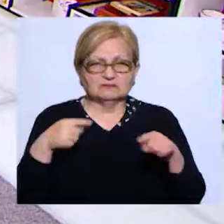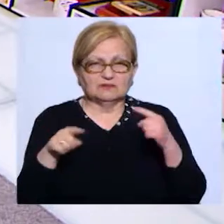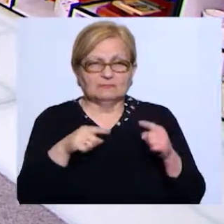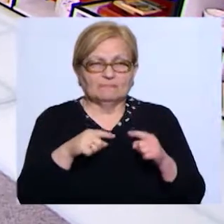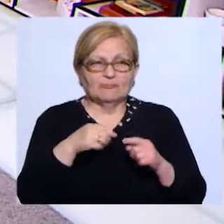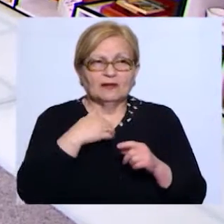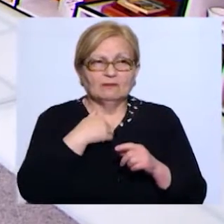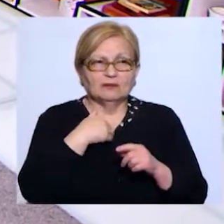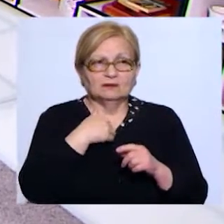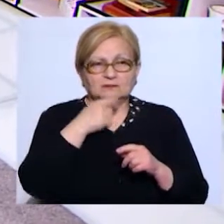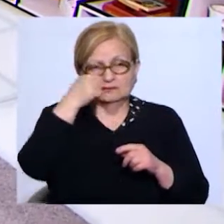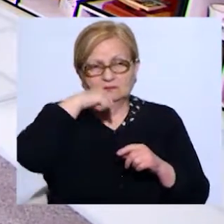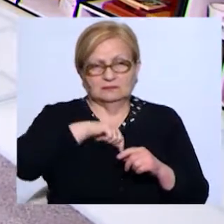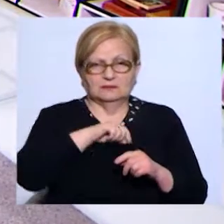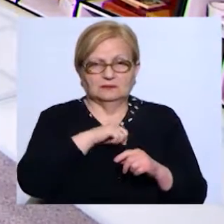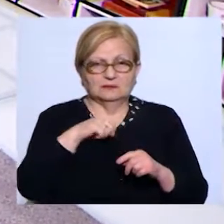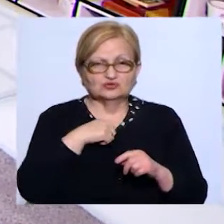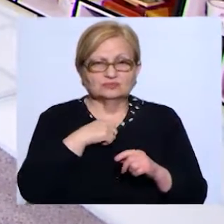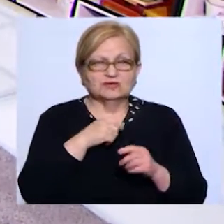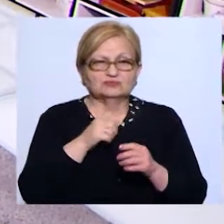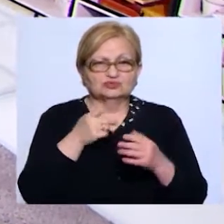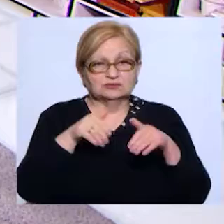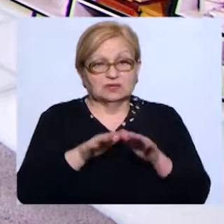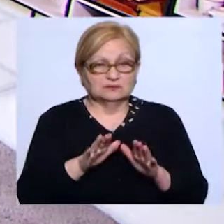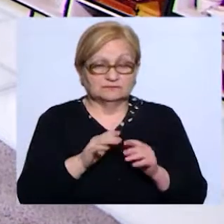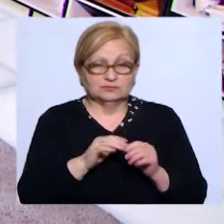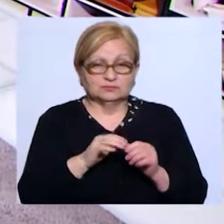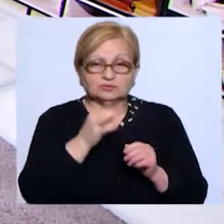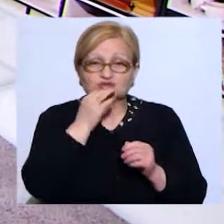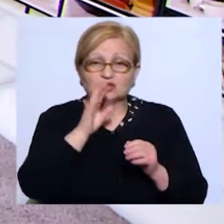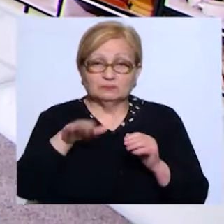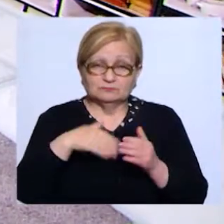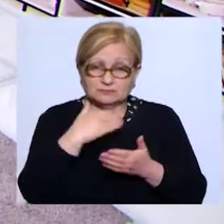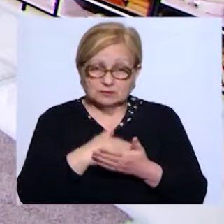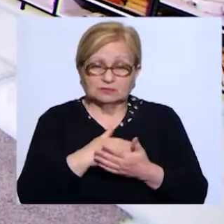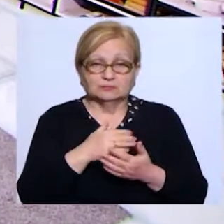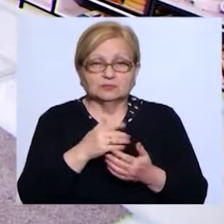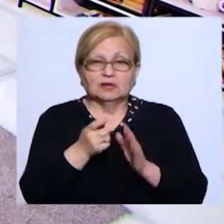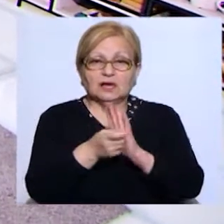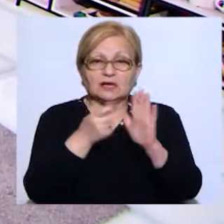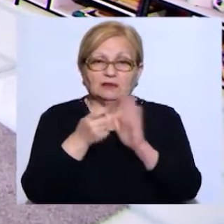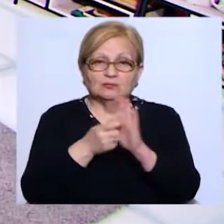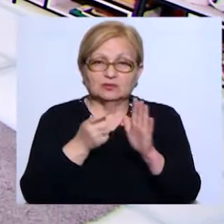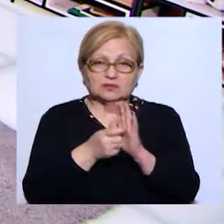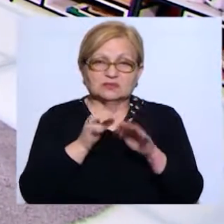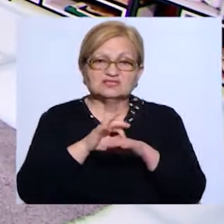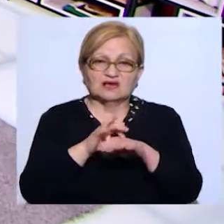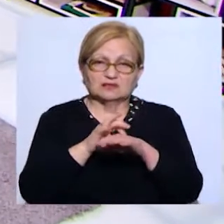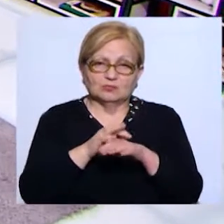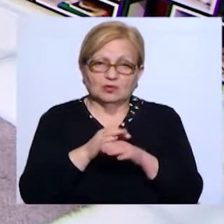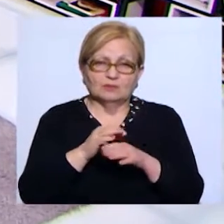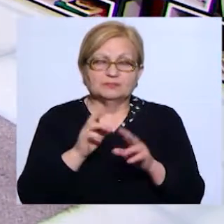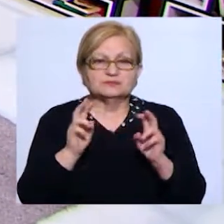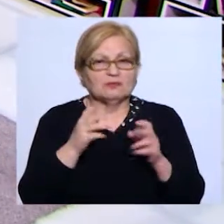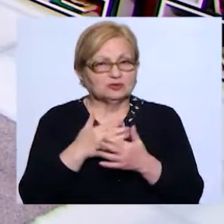ჯერ უნდა ჩემ თავში რაღაცები განვსაზღვრო. შემდეგ უკვე არის კიდევ ერთი ესეთი გამოკითხვის წარმოების მეთოდები. აი ეს